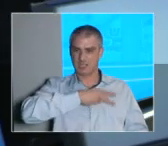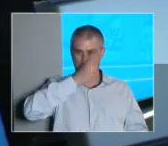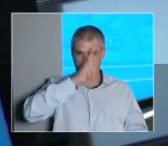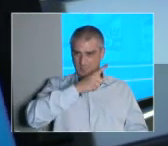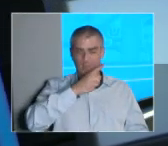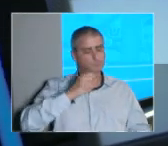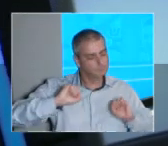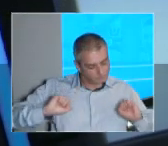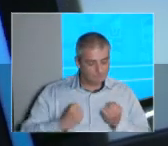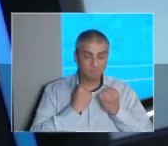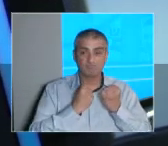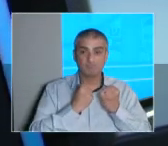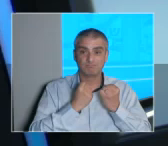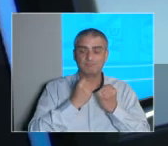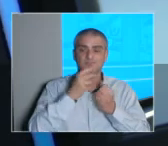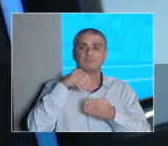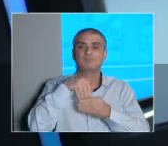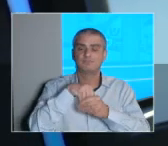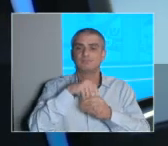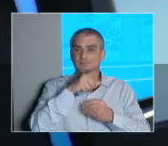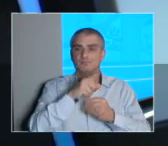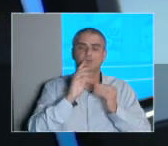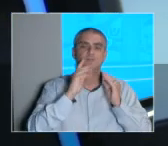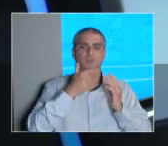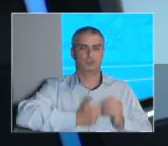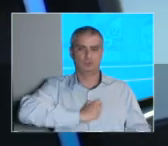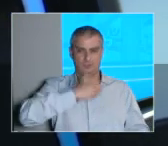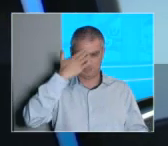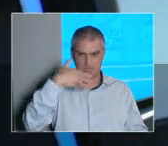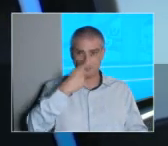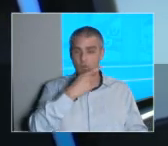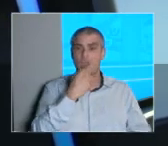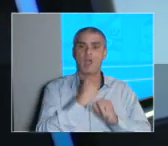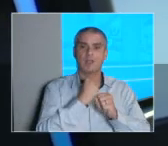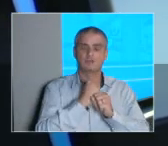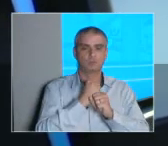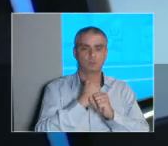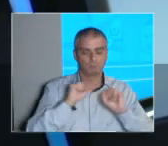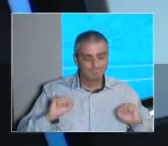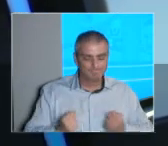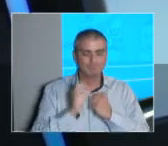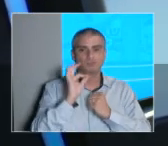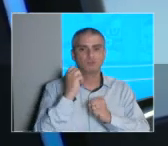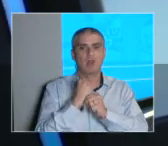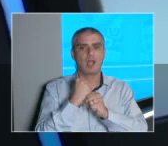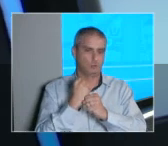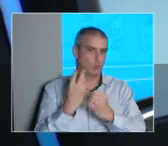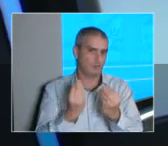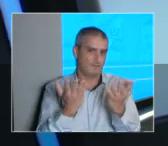מעל ומעבר, ובניגוד לגורמים אחרים בשלומי אמונים, איזה ראש עיר ידוע, שעשו כל מאמץ כדי לעשות